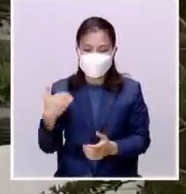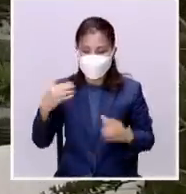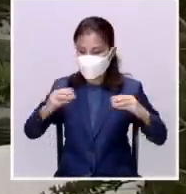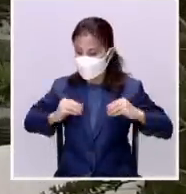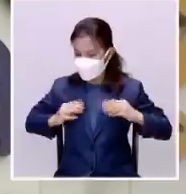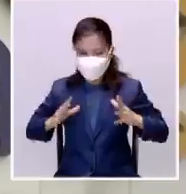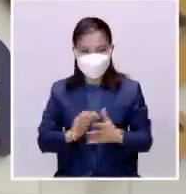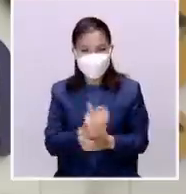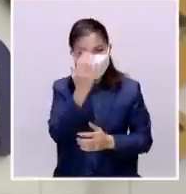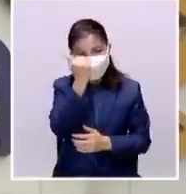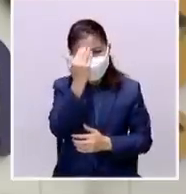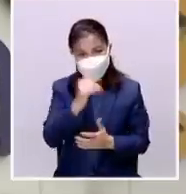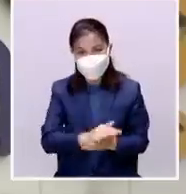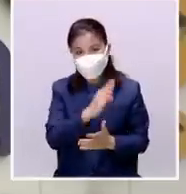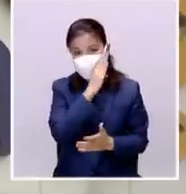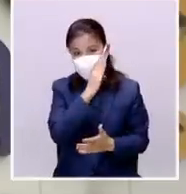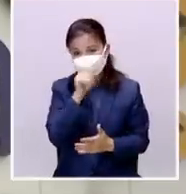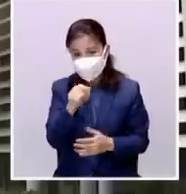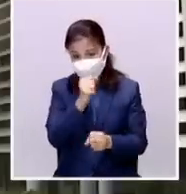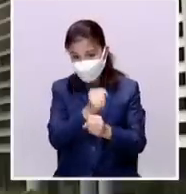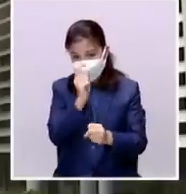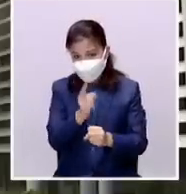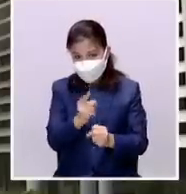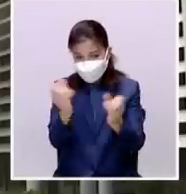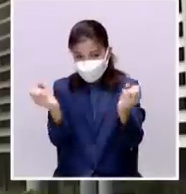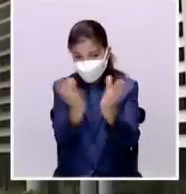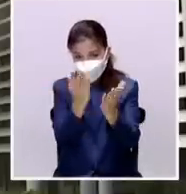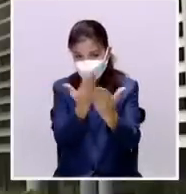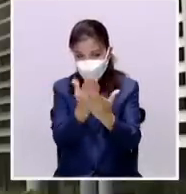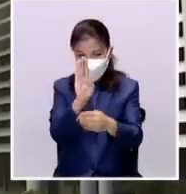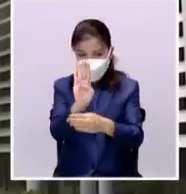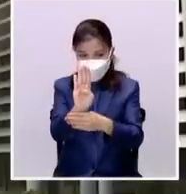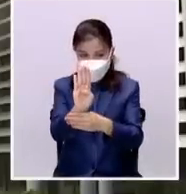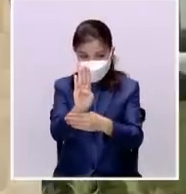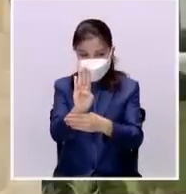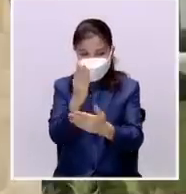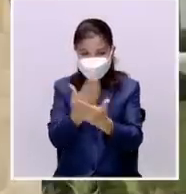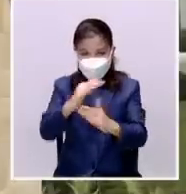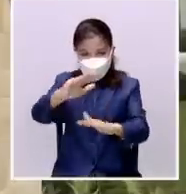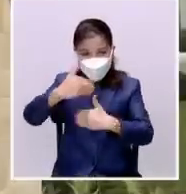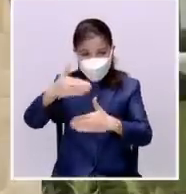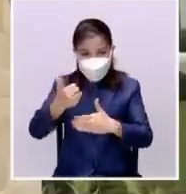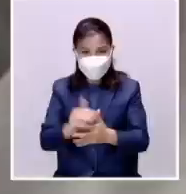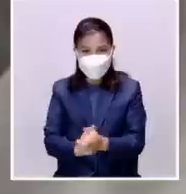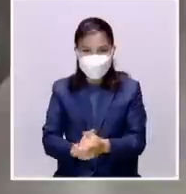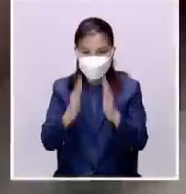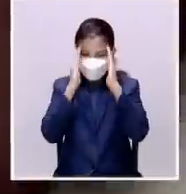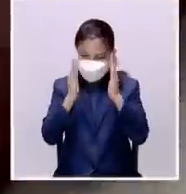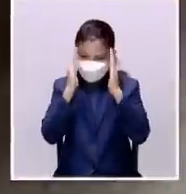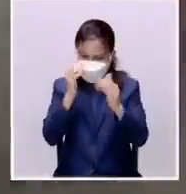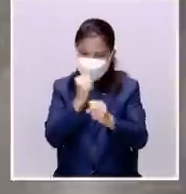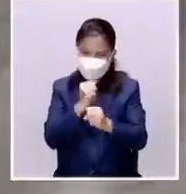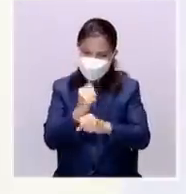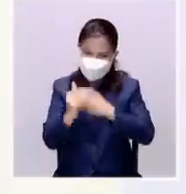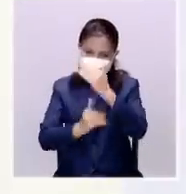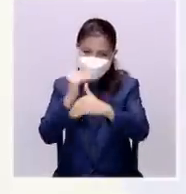การนี้ค่ะโดยบอกว่าถ้ามันทำแบบนี้เนี่ยจะส่งผลกระทบต่อรายได้ที่บริษัทต่างๆเขาควรจะได้รับทั้งที่เขาก็ทุ่มสรรพกำลังเต็มที่เลยในการ